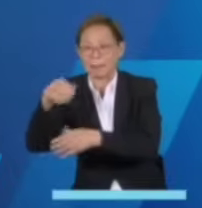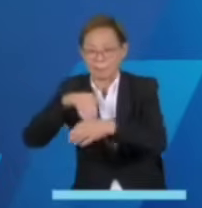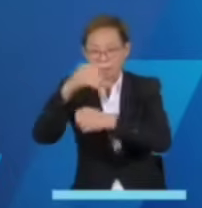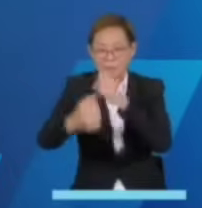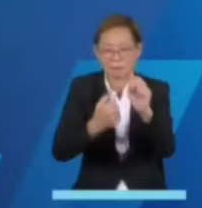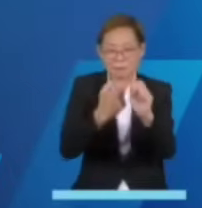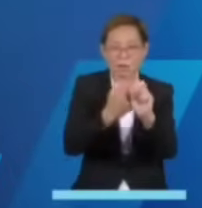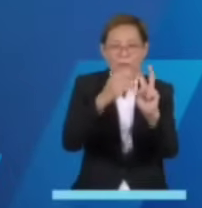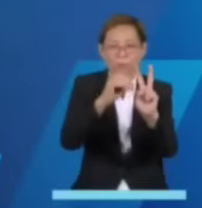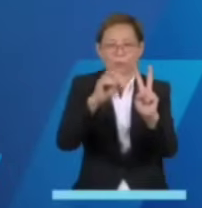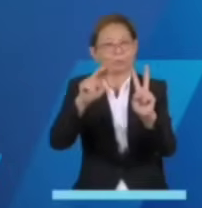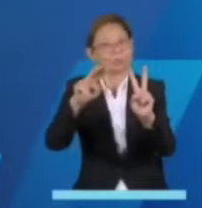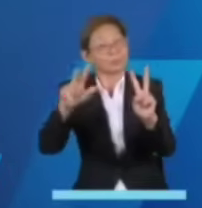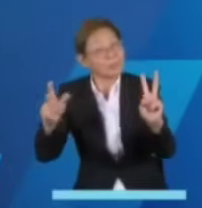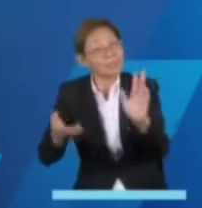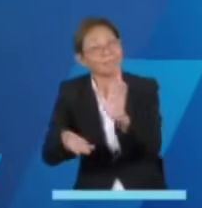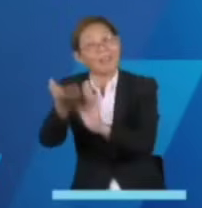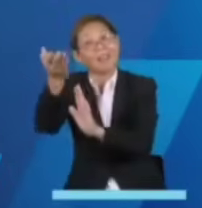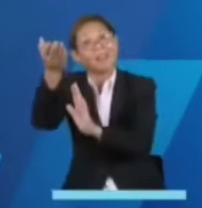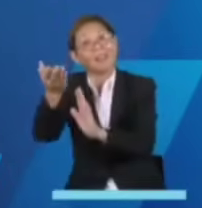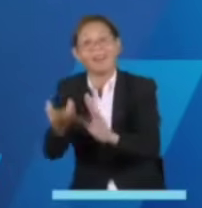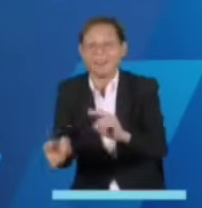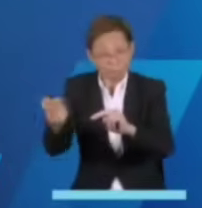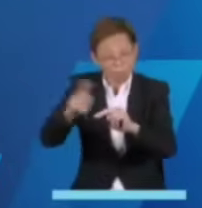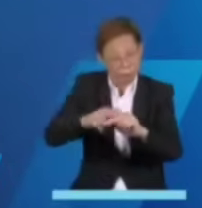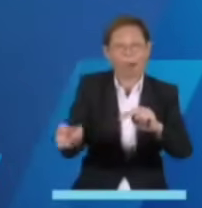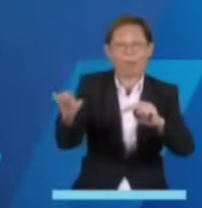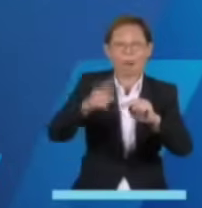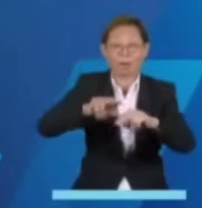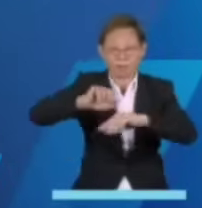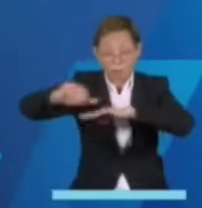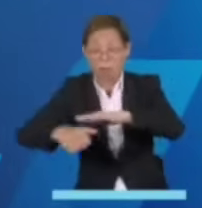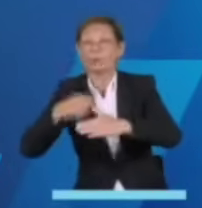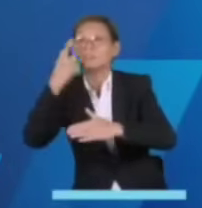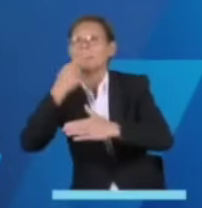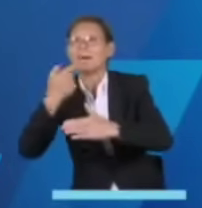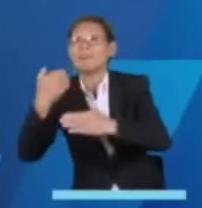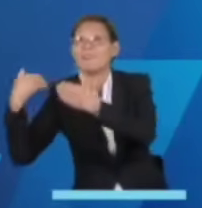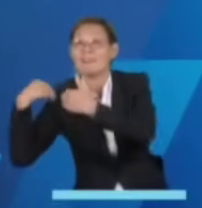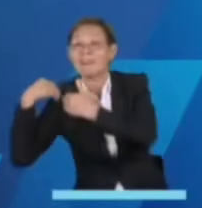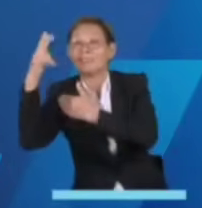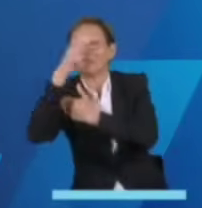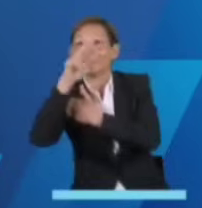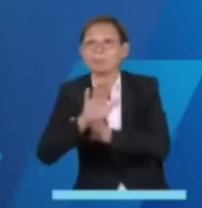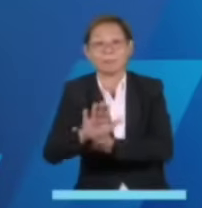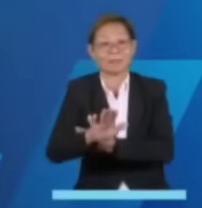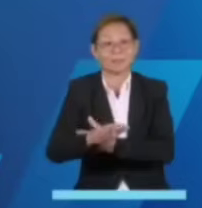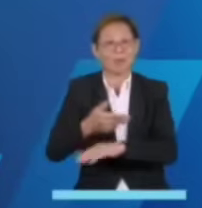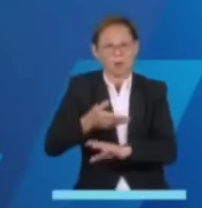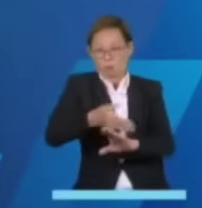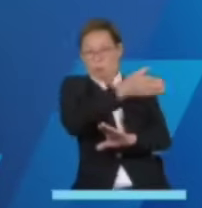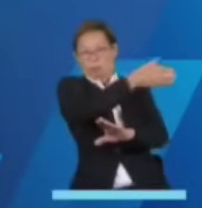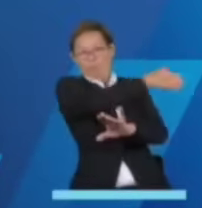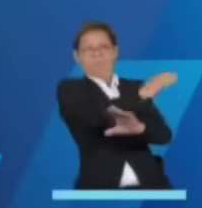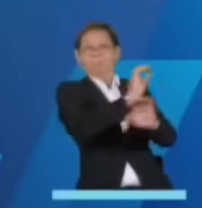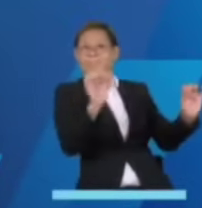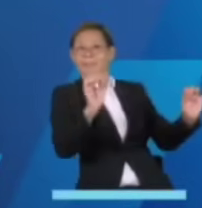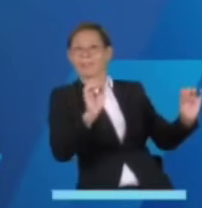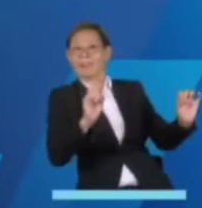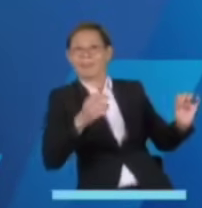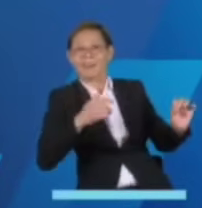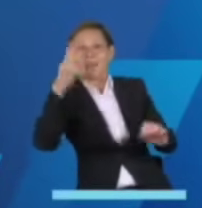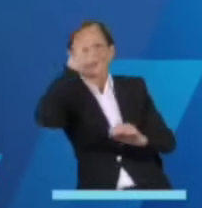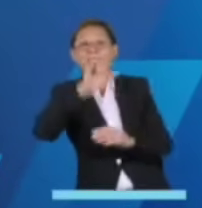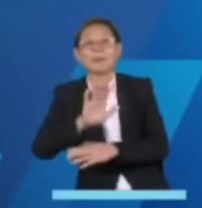tahun 2023. Ini kenaikan-kenaikan hanya di bawah kerajaan Madani dan tidak sebelumnya. Kerajaan